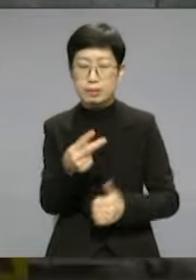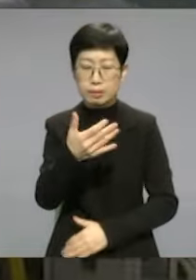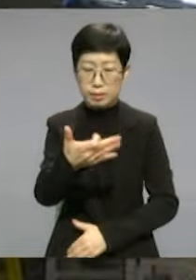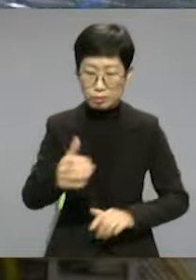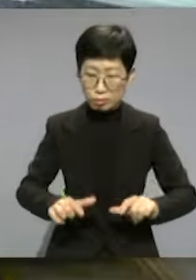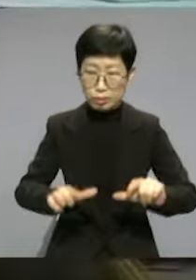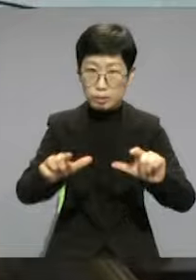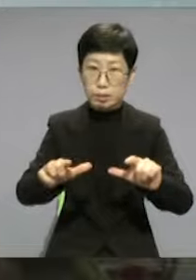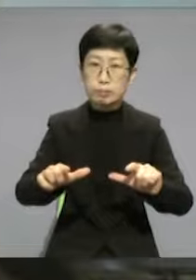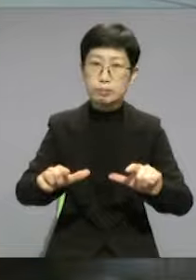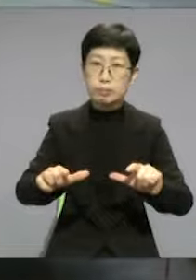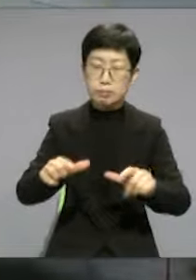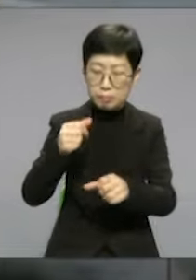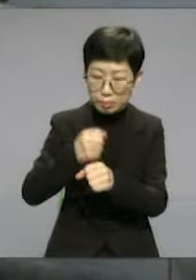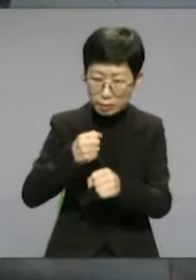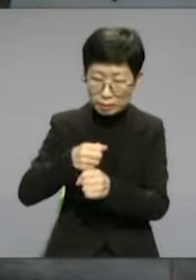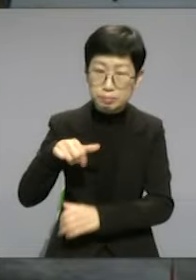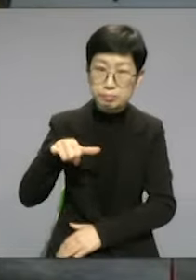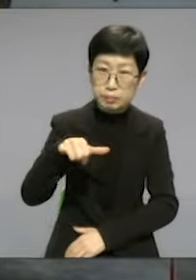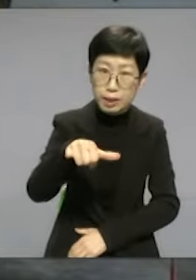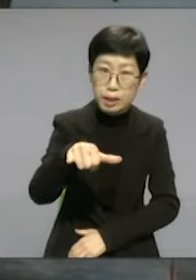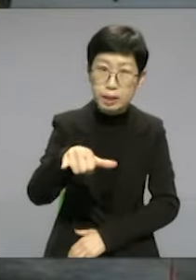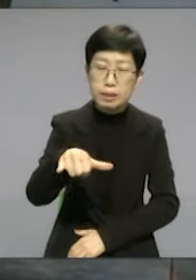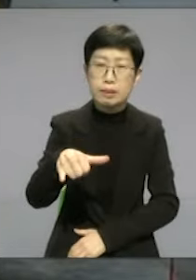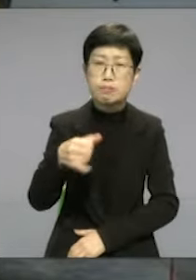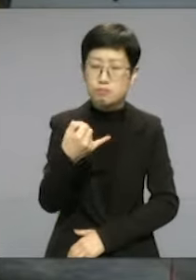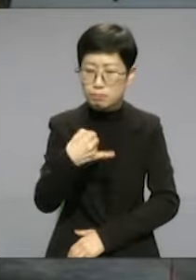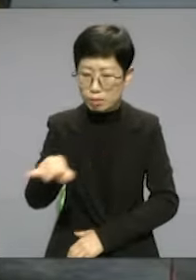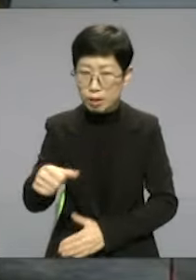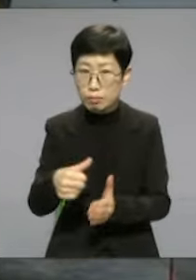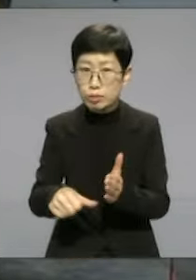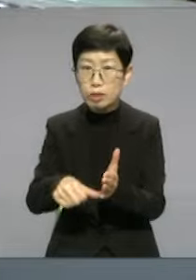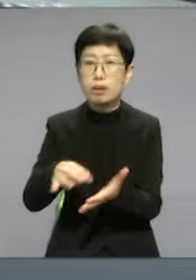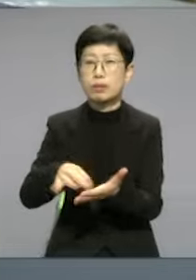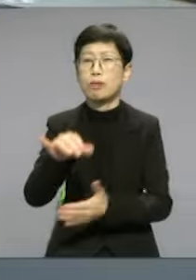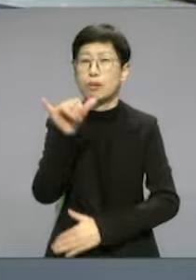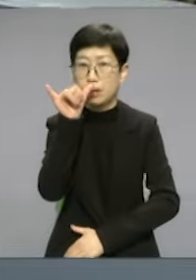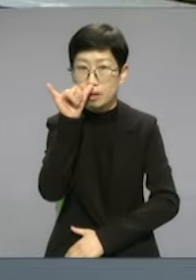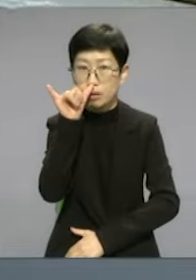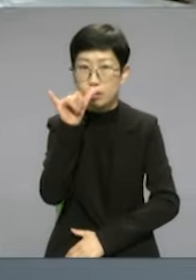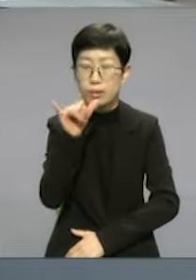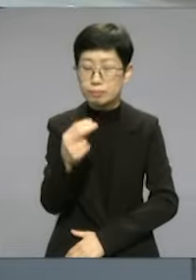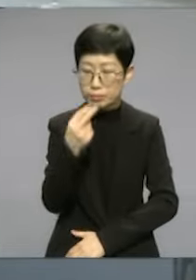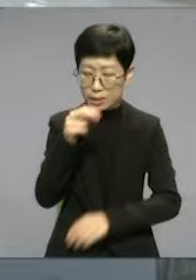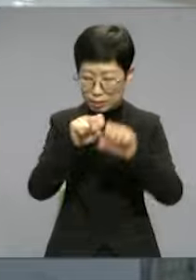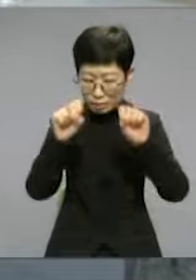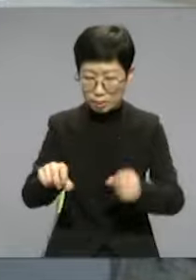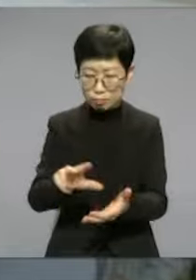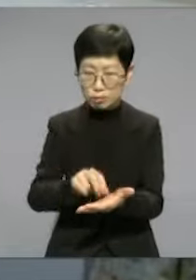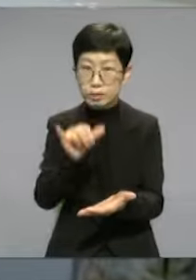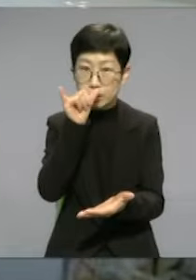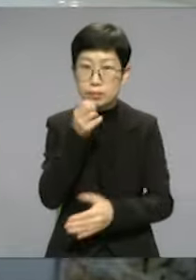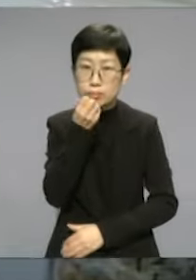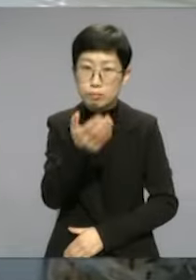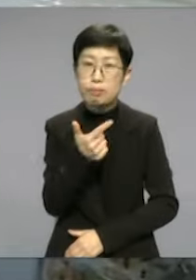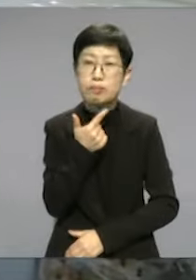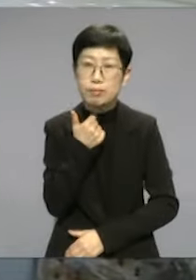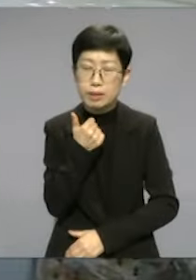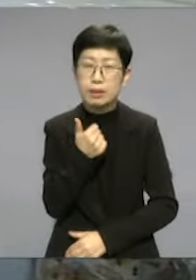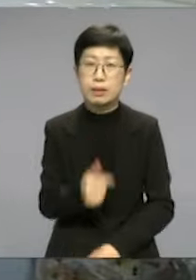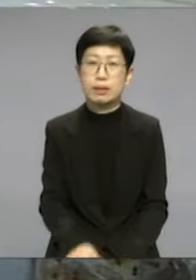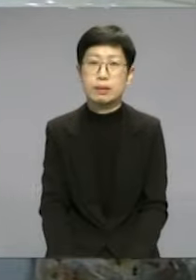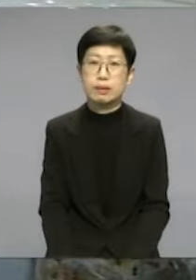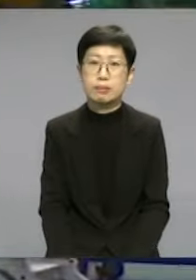2019년 생산 라인의 항공기에 규격 이하 부품이 장착됐고 산소 시스템에 문제가 있다고 폭로한 바 있습니다.